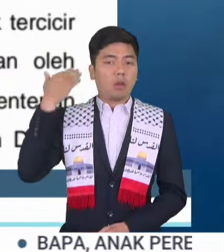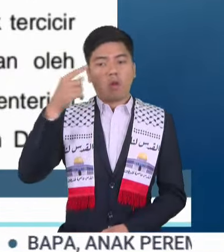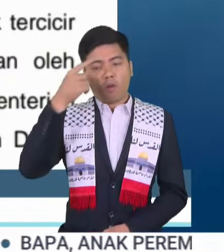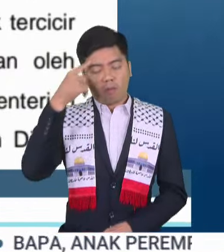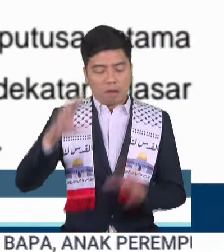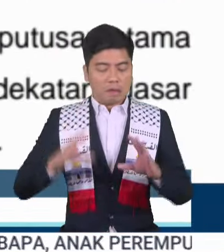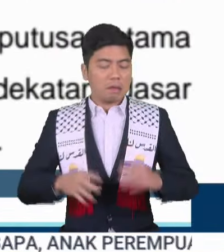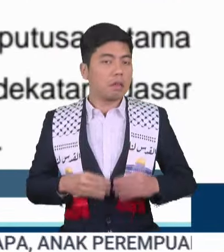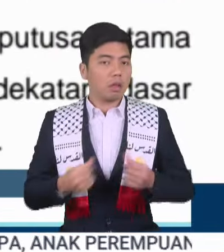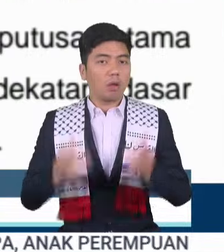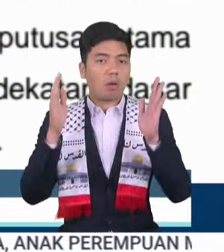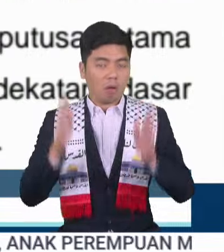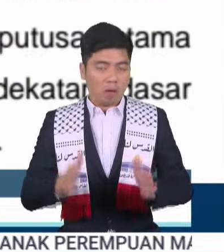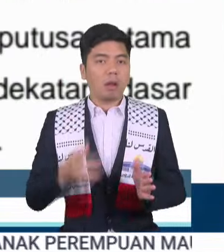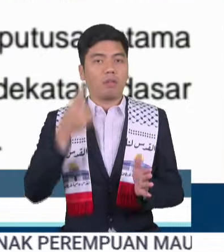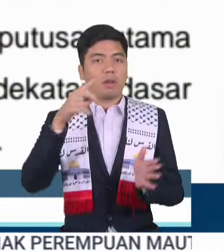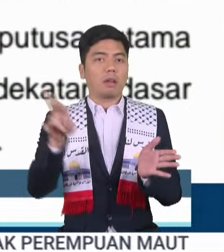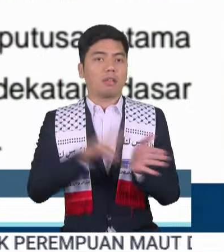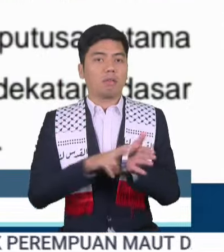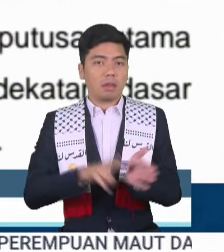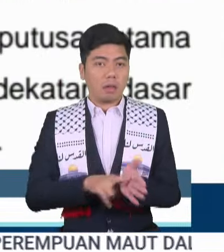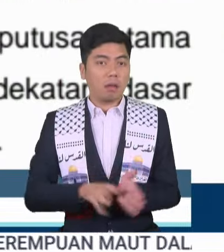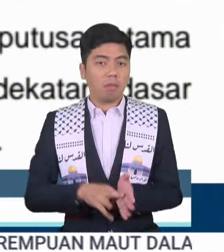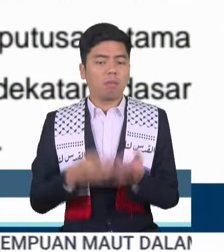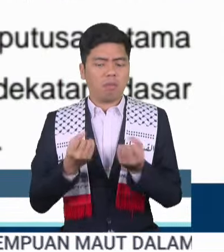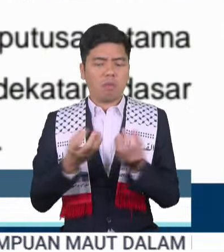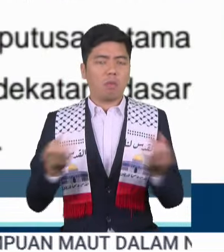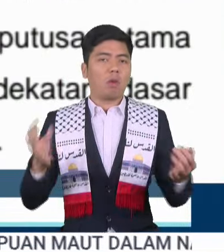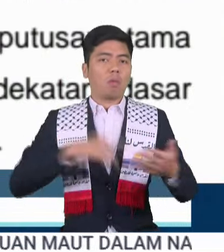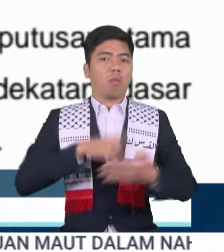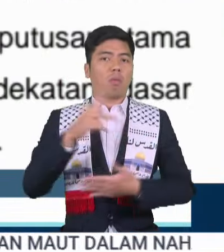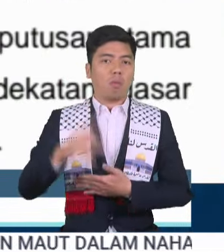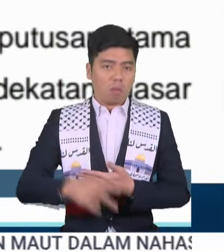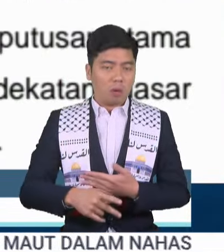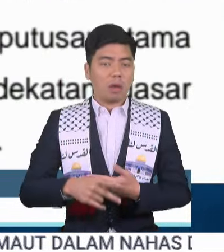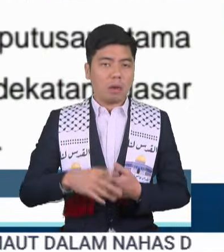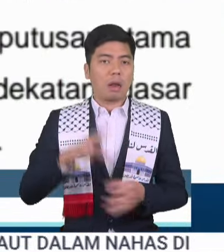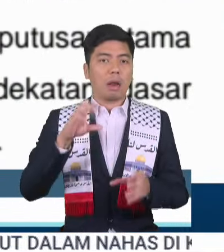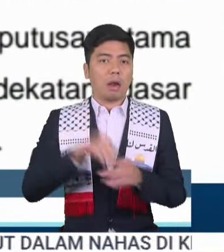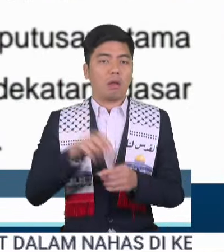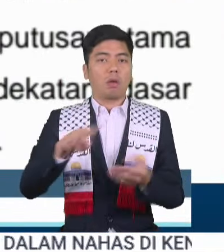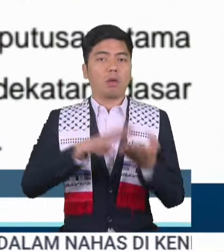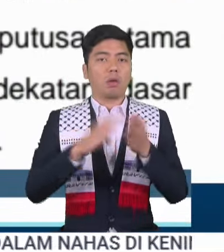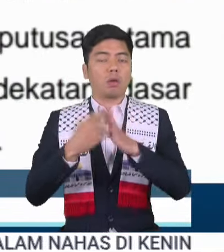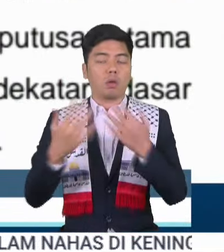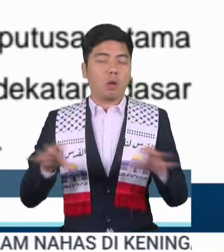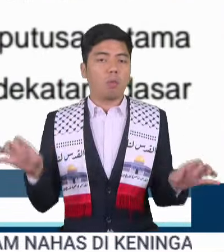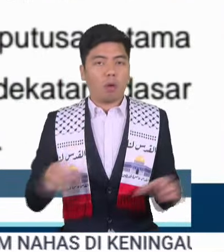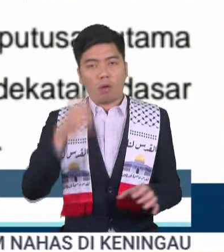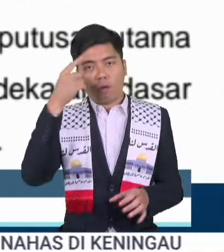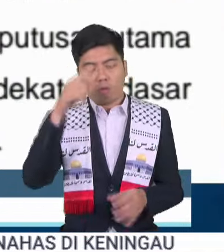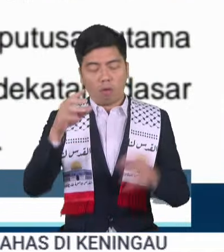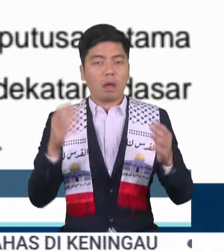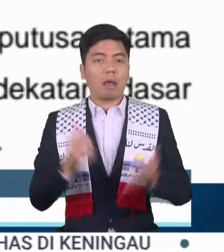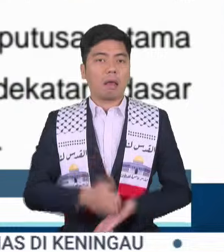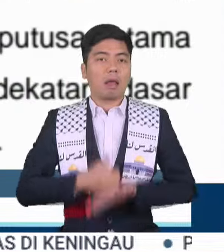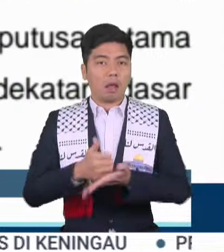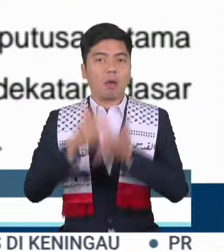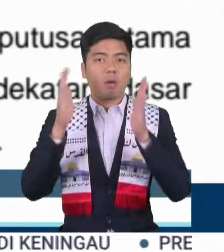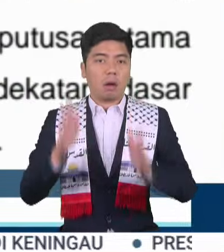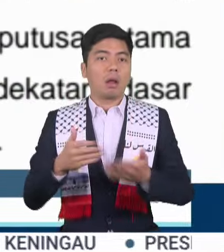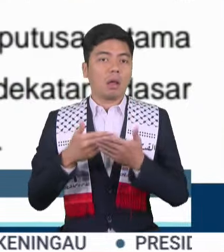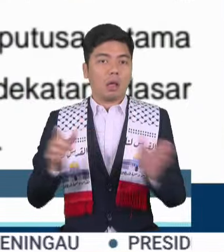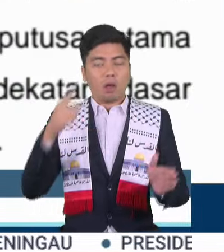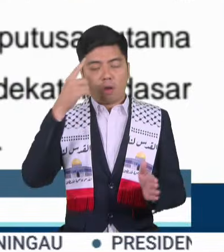bagi memudahkan orang ramai untuk mendaftar. Pelbagai program di peringkat komuniti juga giat dilaksanakan untuk membantu orang awam mengemaskini